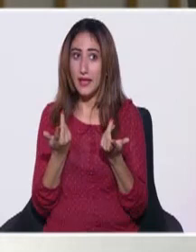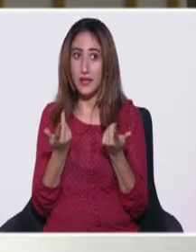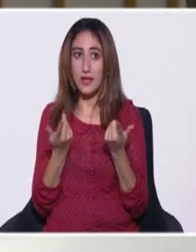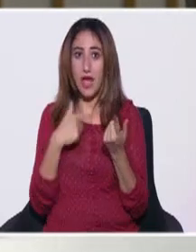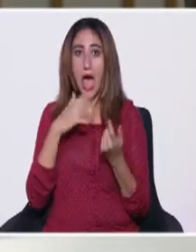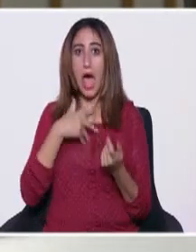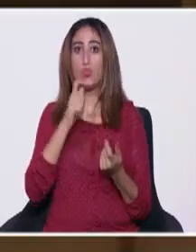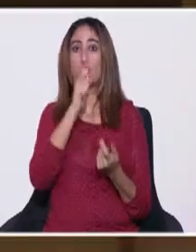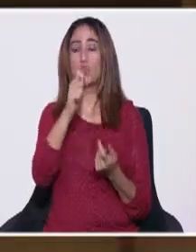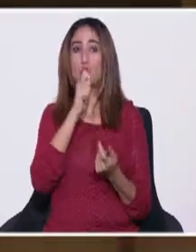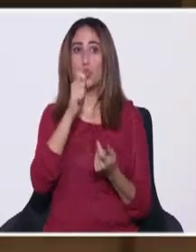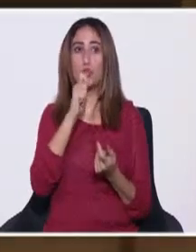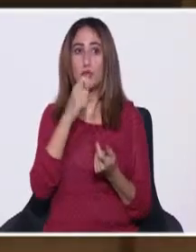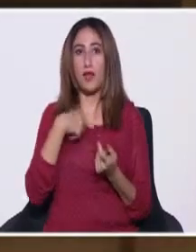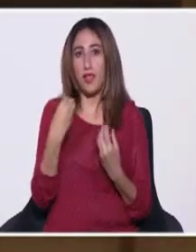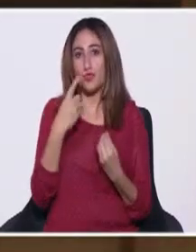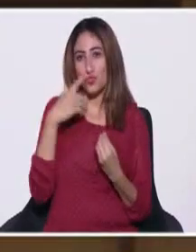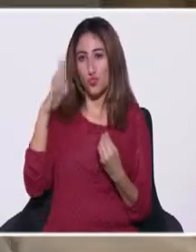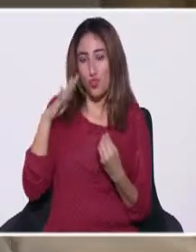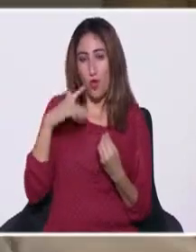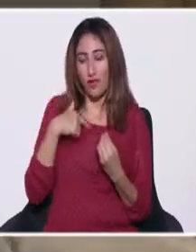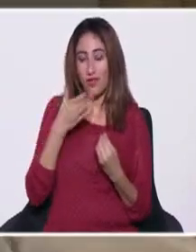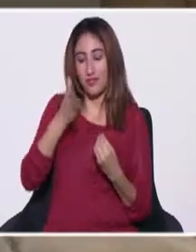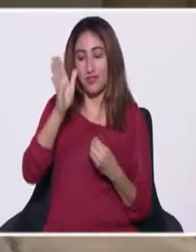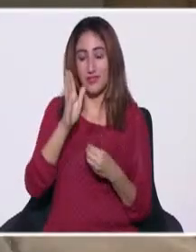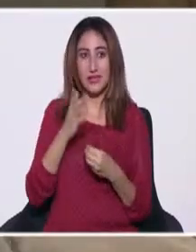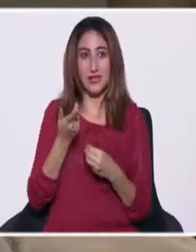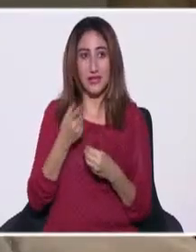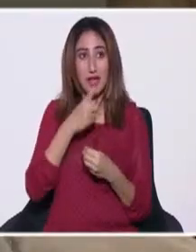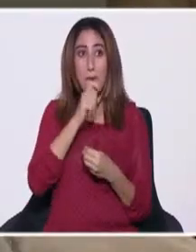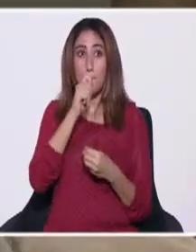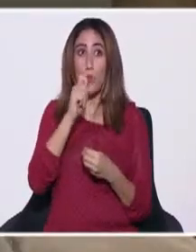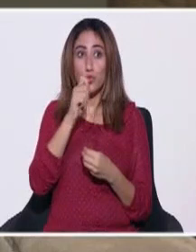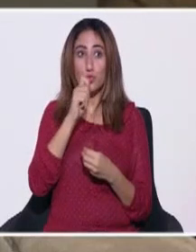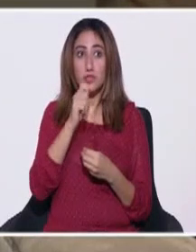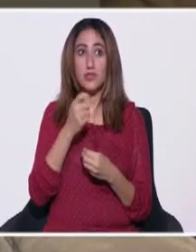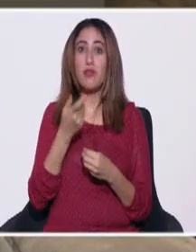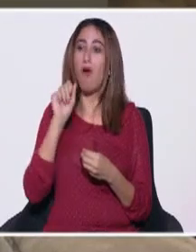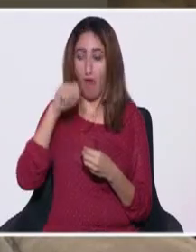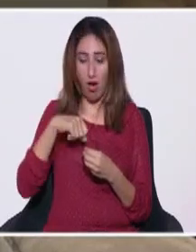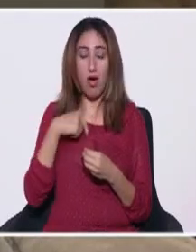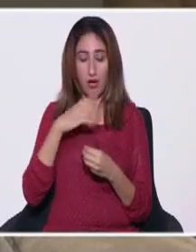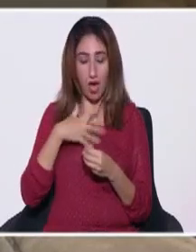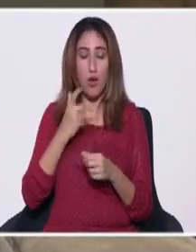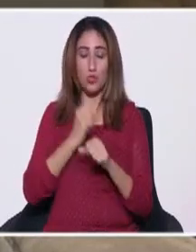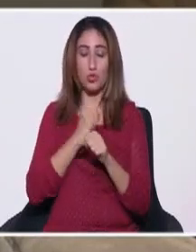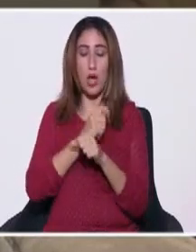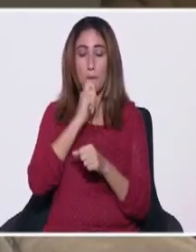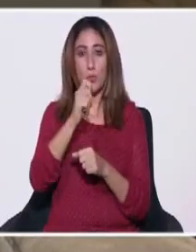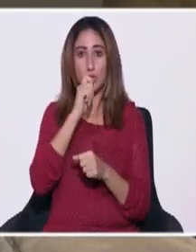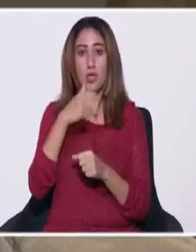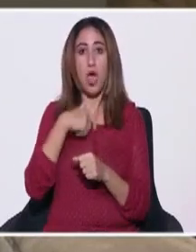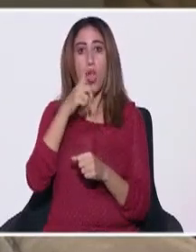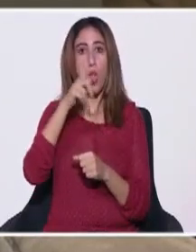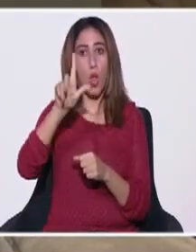مذيع، عيل صغير والامور يعني ما، قال لي مذيع؟ قلت له والله انا عندي يعني لغتي